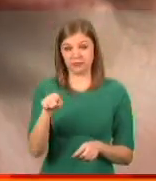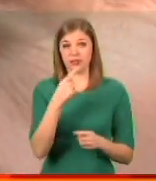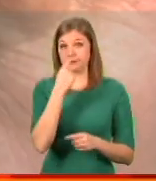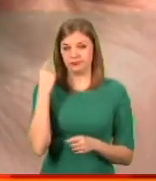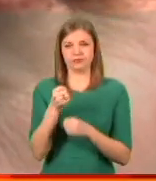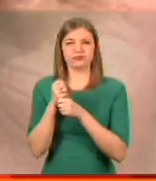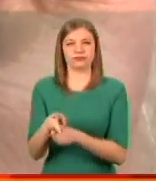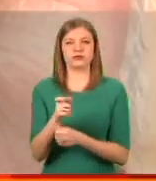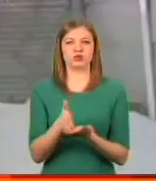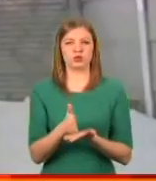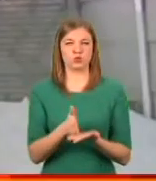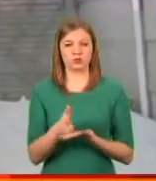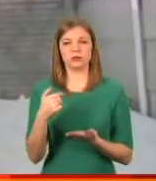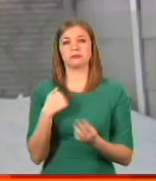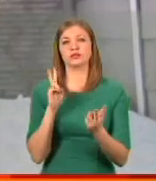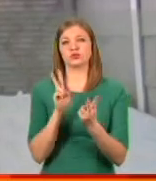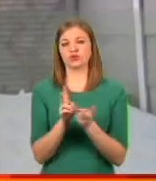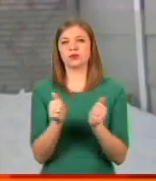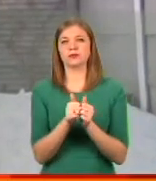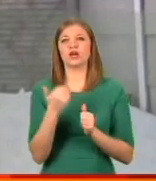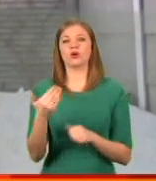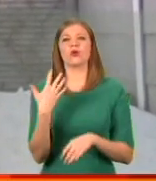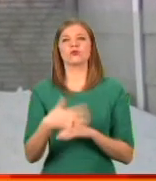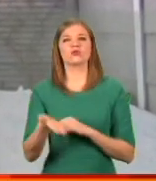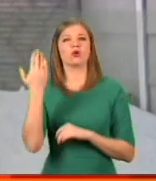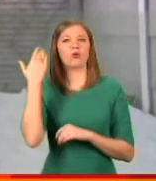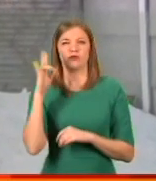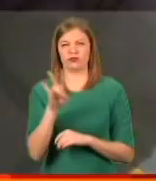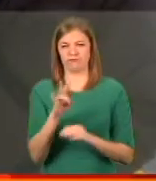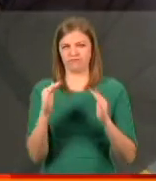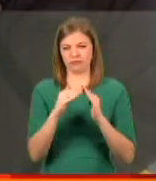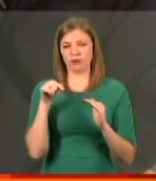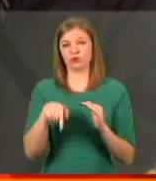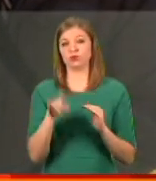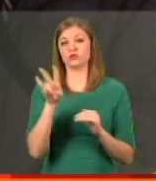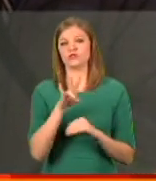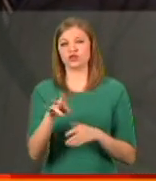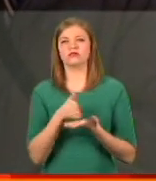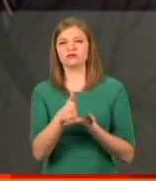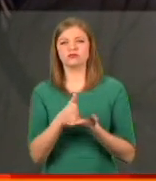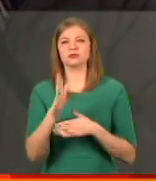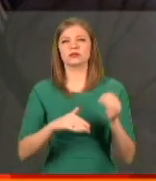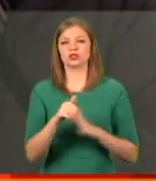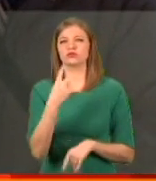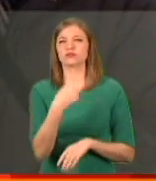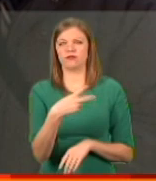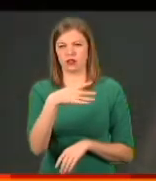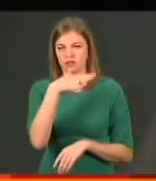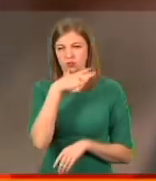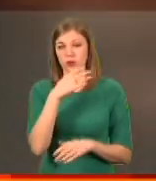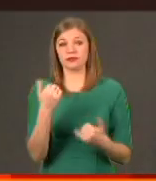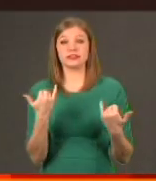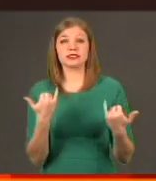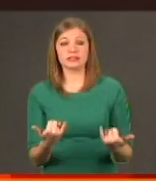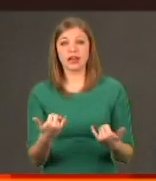напередодні усунули зі служби. Ми зустрічаємося біля його вже колишнього храму. Тут священник правив служби майже 20 років. Та